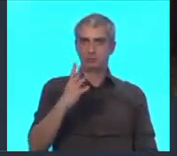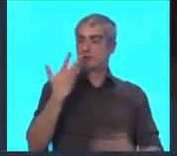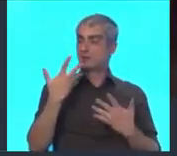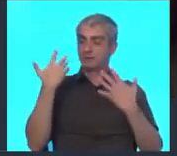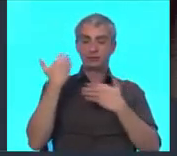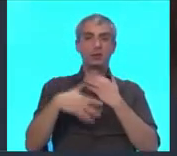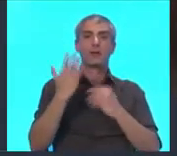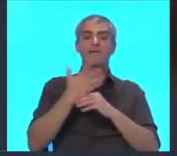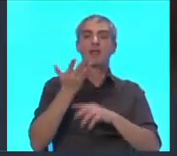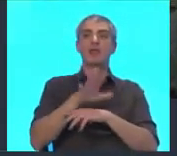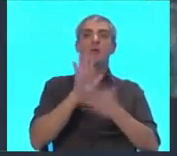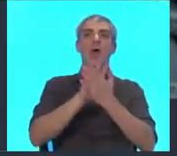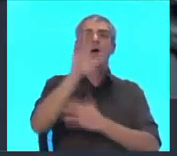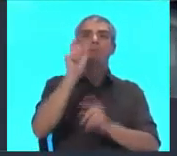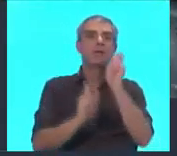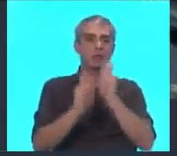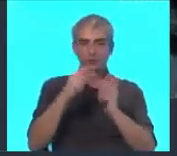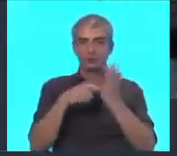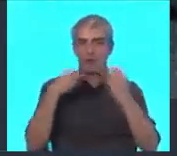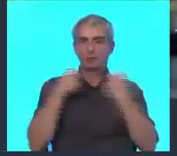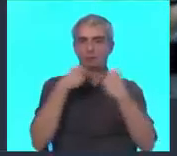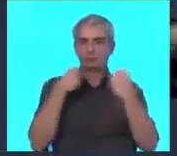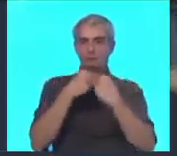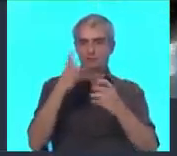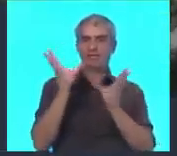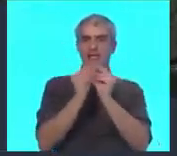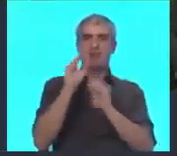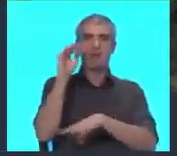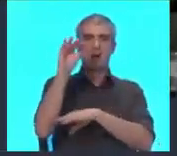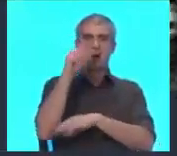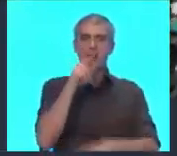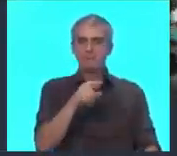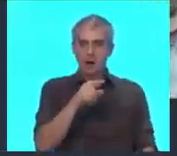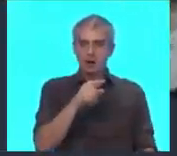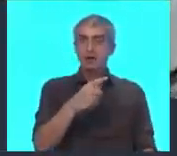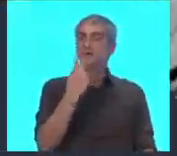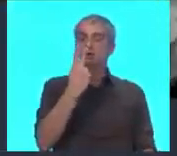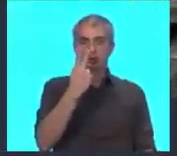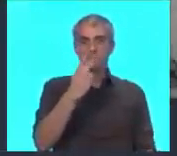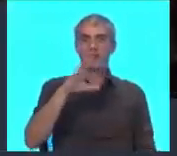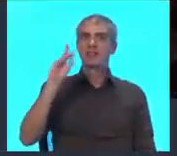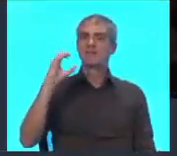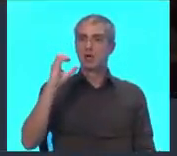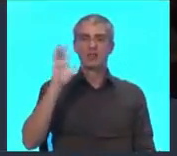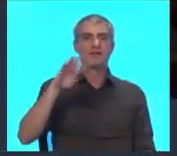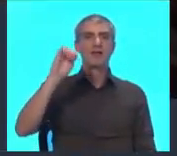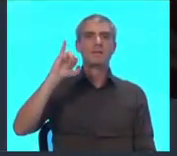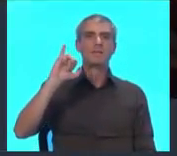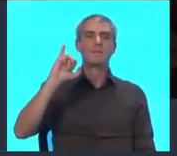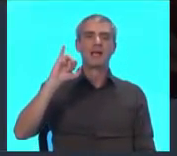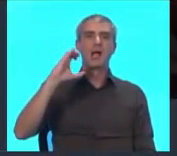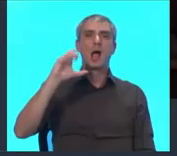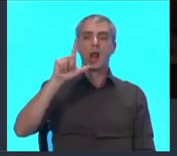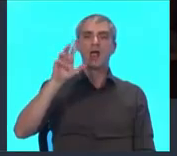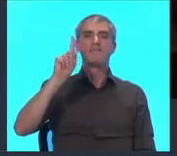נהרגו 15 בני אדם בתאונות במעורבות גמלים. שניים מהם, דוד כהן ומיכל ונטורה,